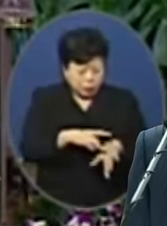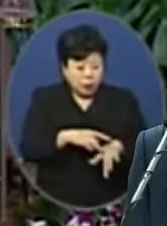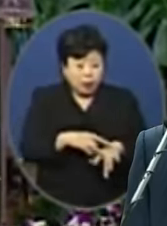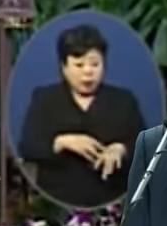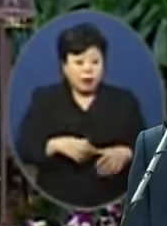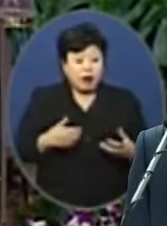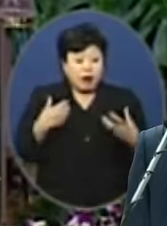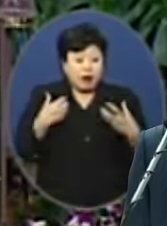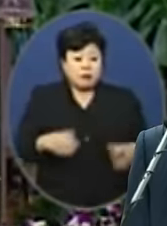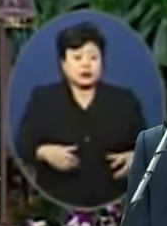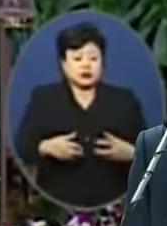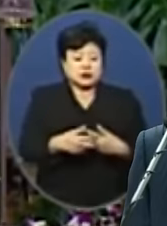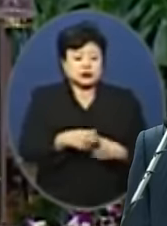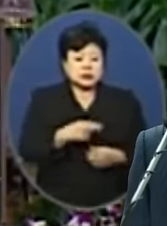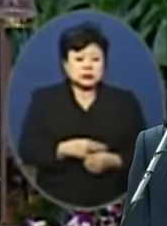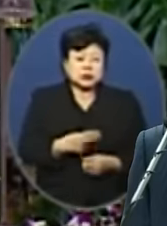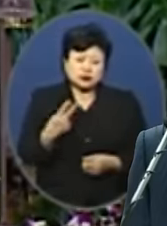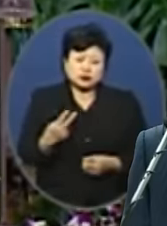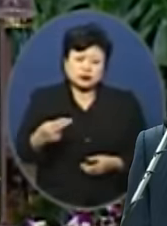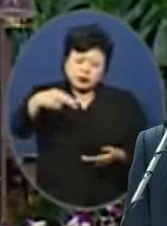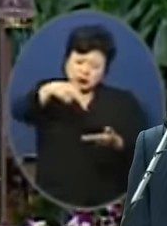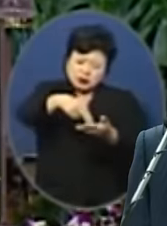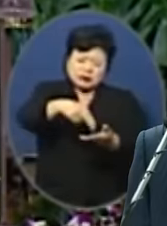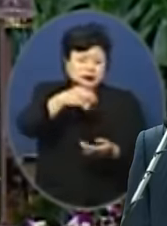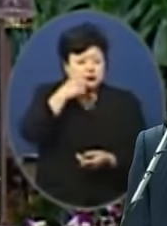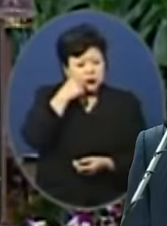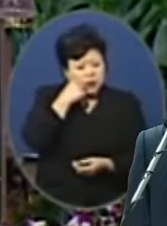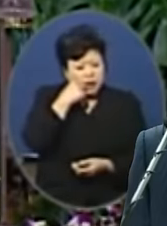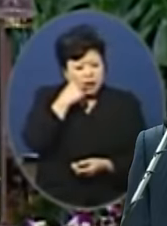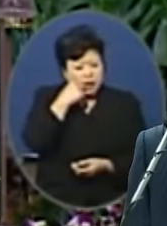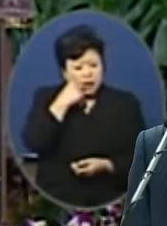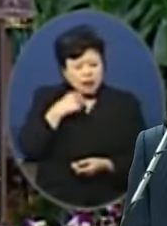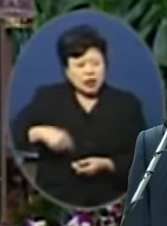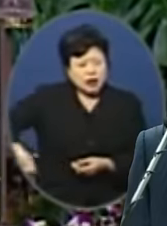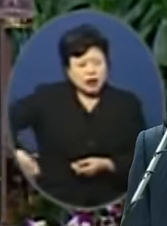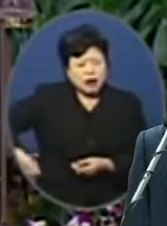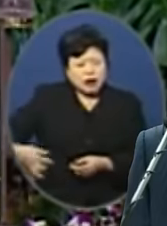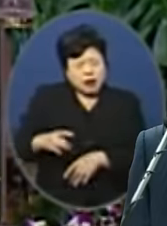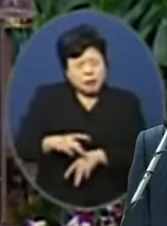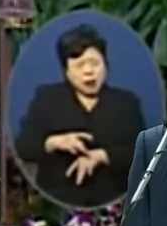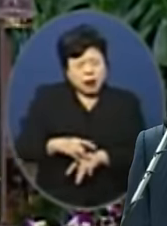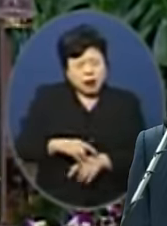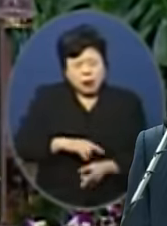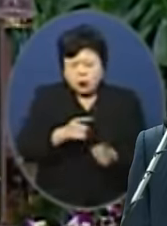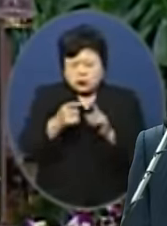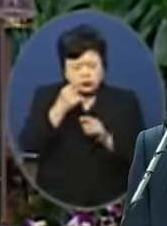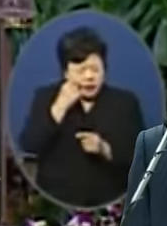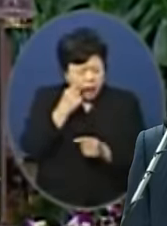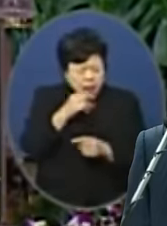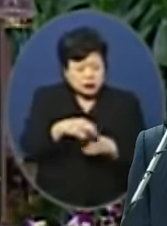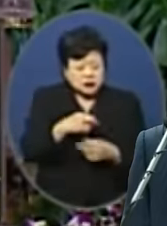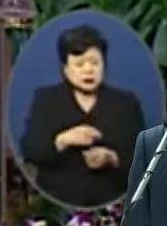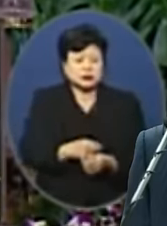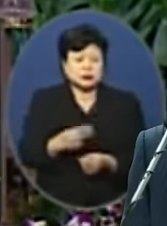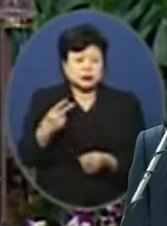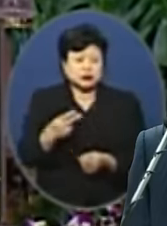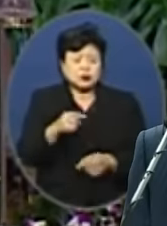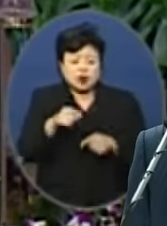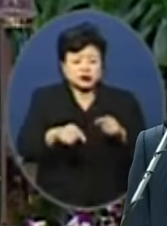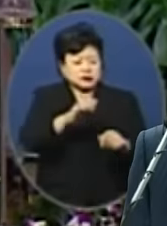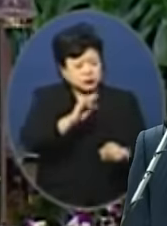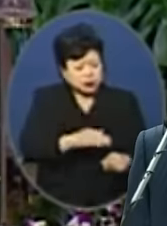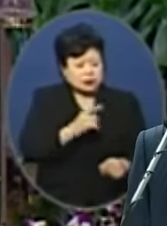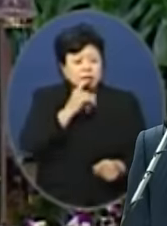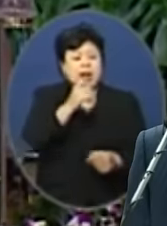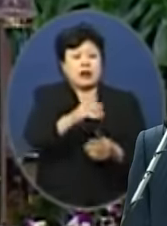부러졌습니다. 의사들은 두 번 다시 일어나지 못한다. 그 척추는 못 고친다고 말했었습니다. 의사들이 두 번 다시 걷지 못하게